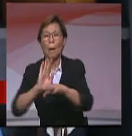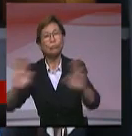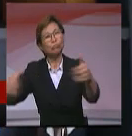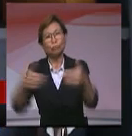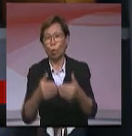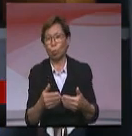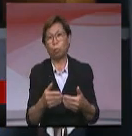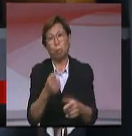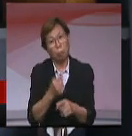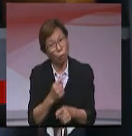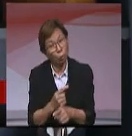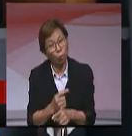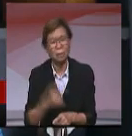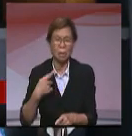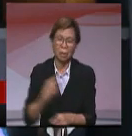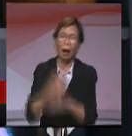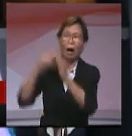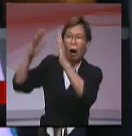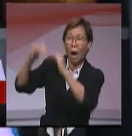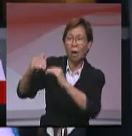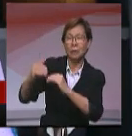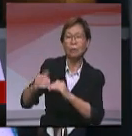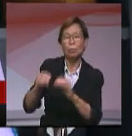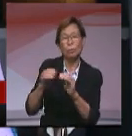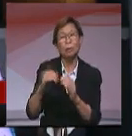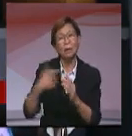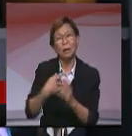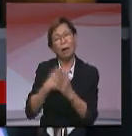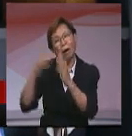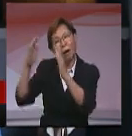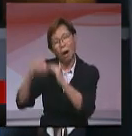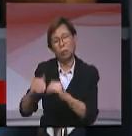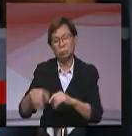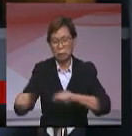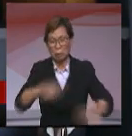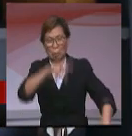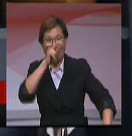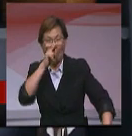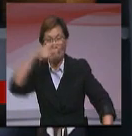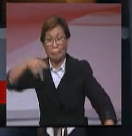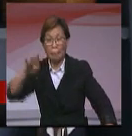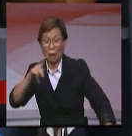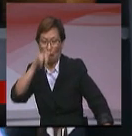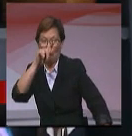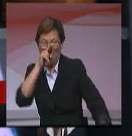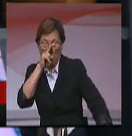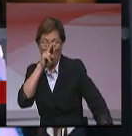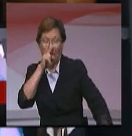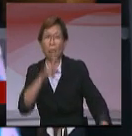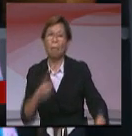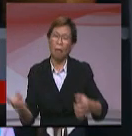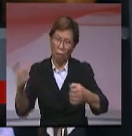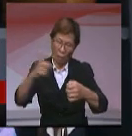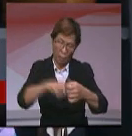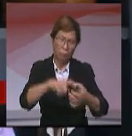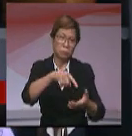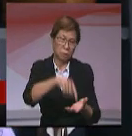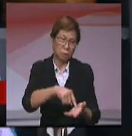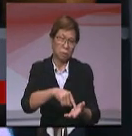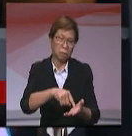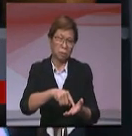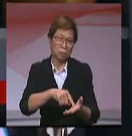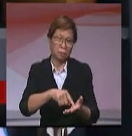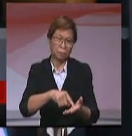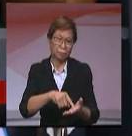ditutup. Kita harapkan tindakan yang lebih tegas daripada pihak PBT mengenai perkara ini. Begitu